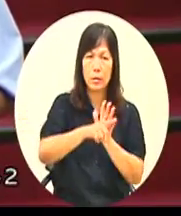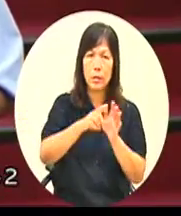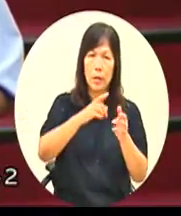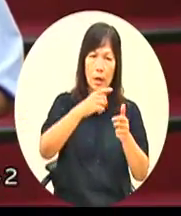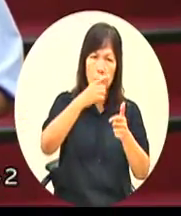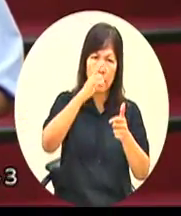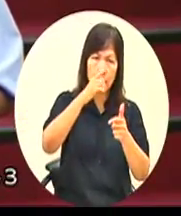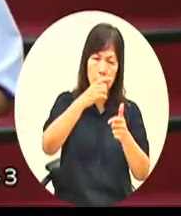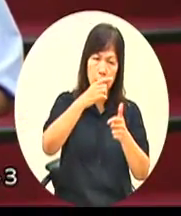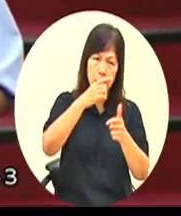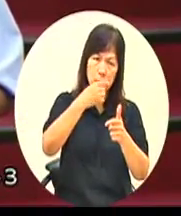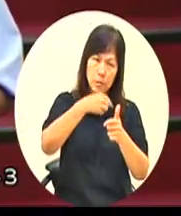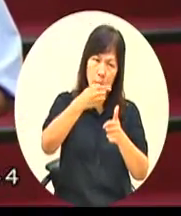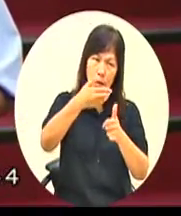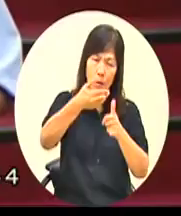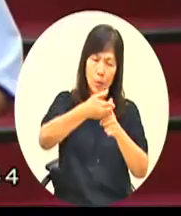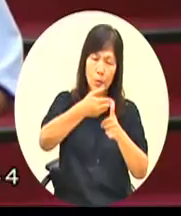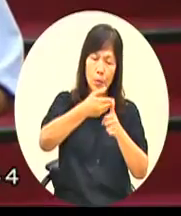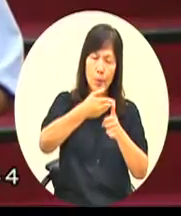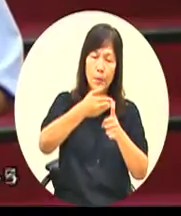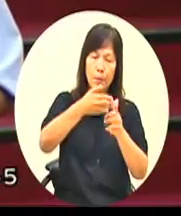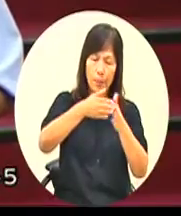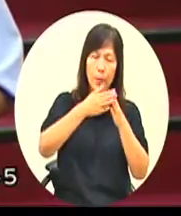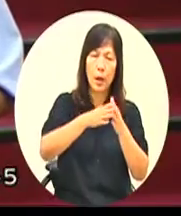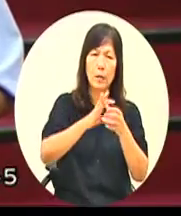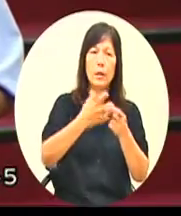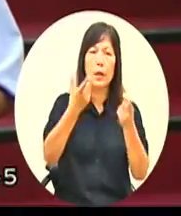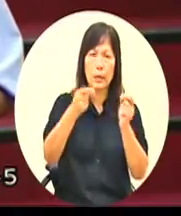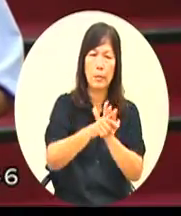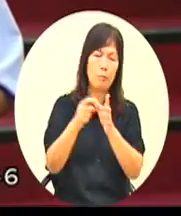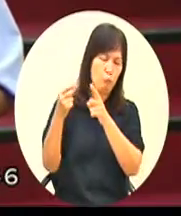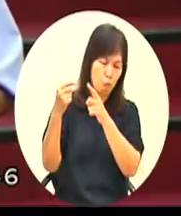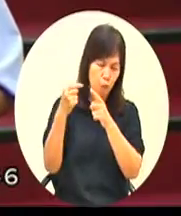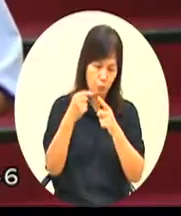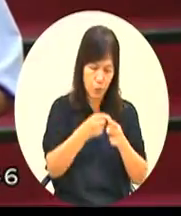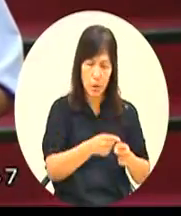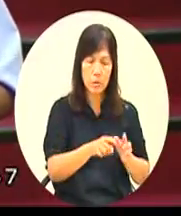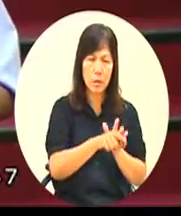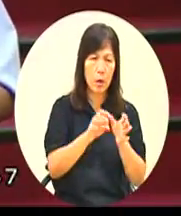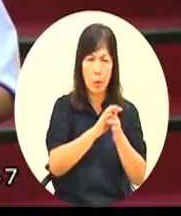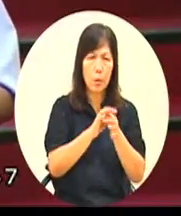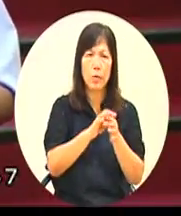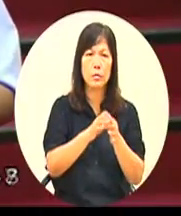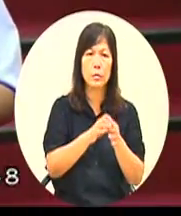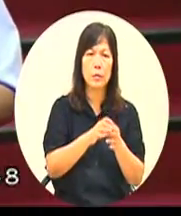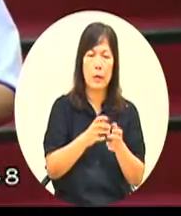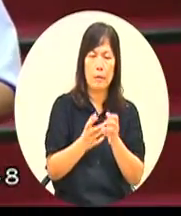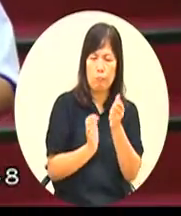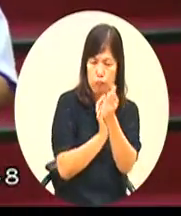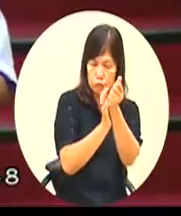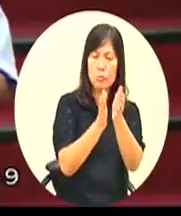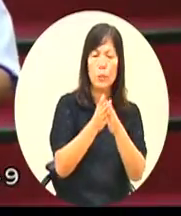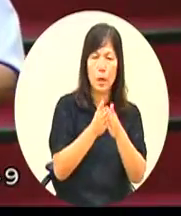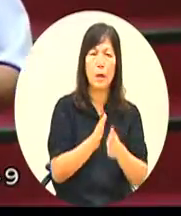人才的培育，也希望持续的关注 跟支持哈。